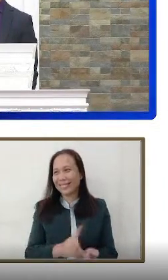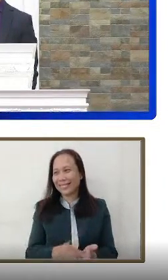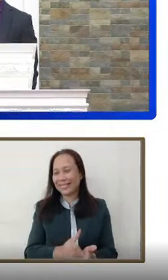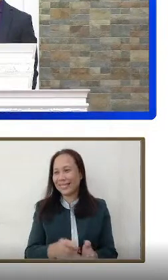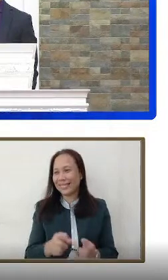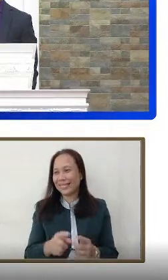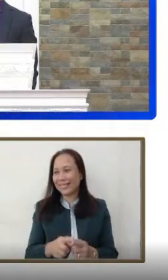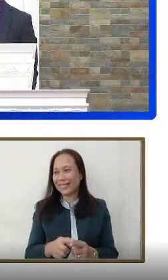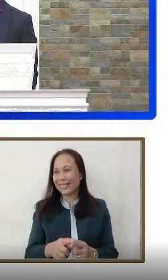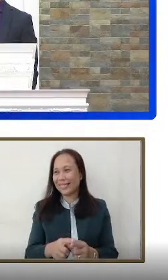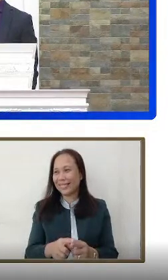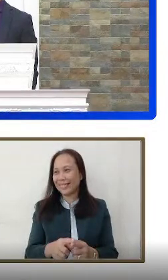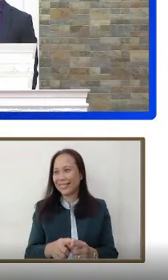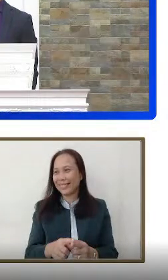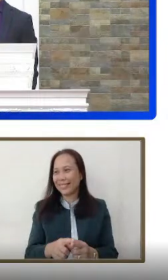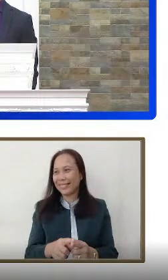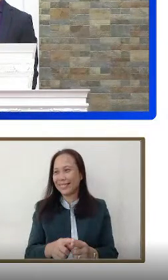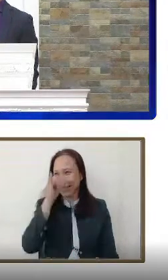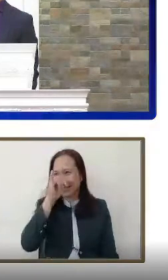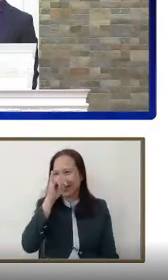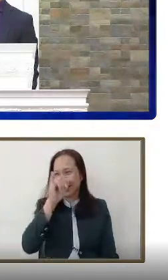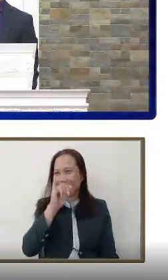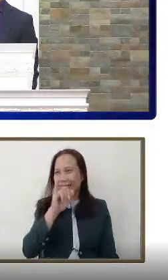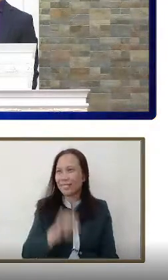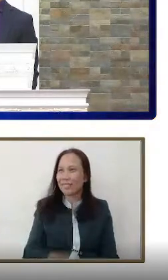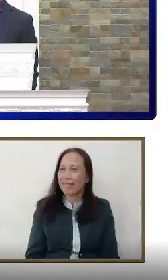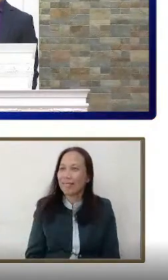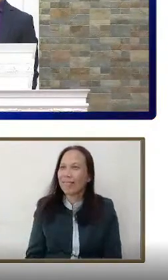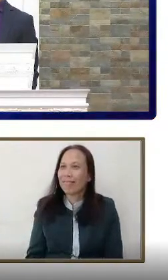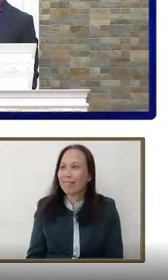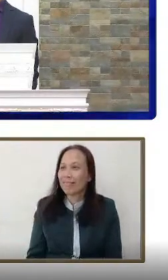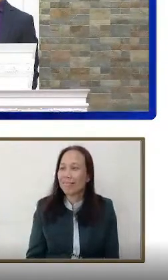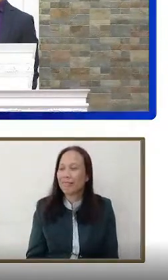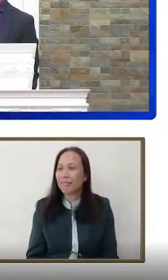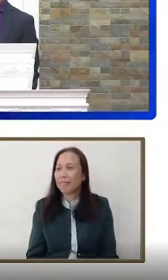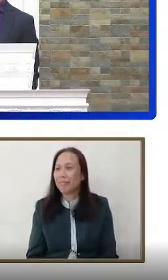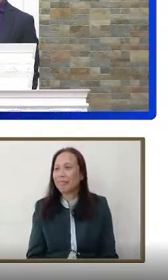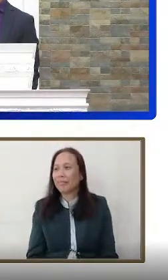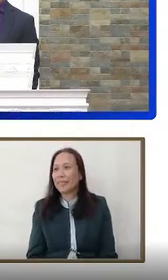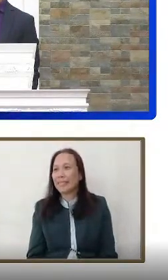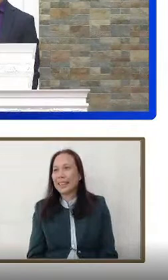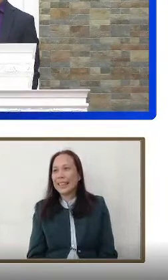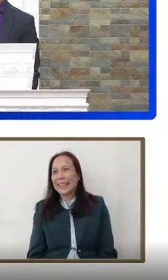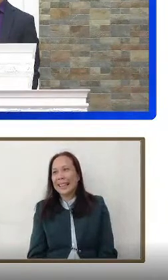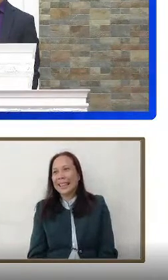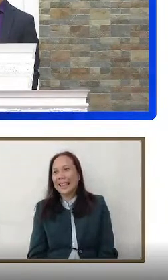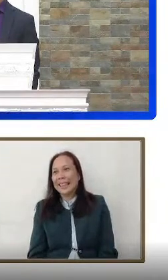Yung, yes, sir. Yung Archbishop Pangalan. Ah, pagdating dyan, Archbishop na siya.